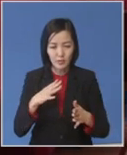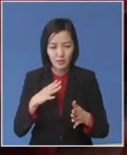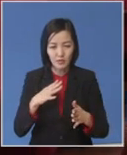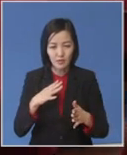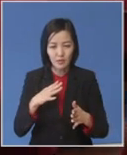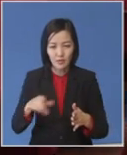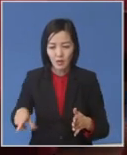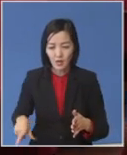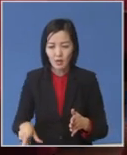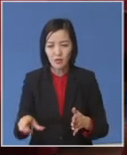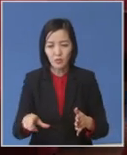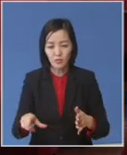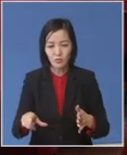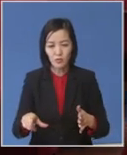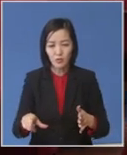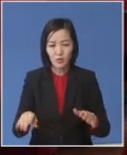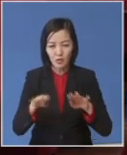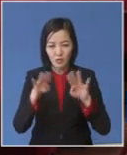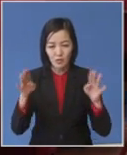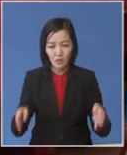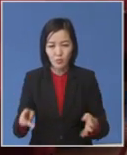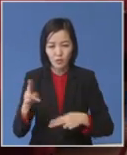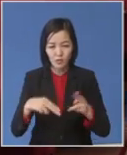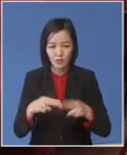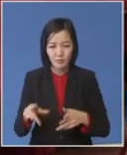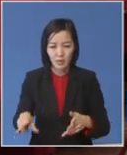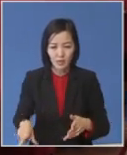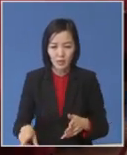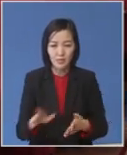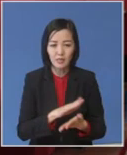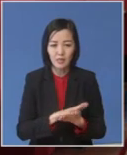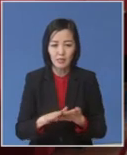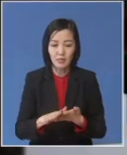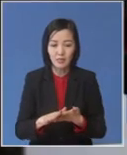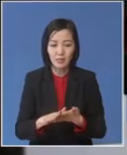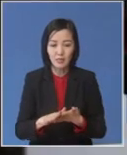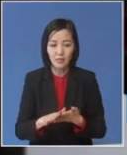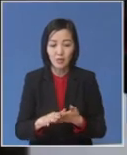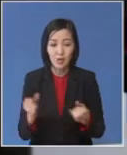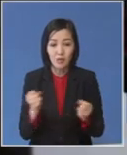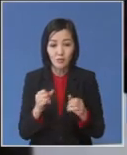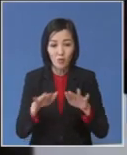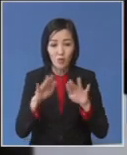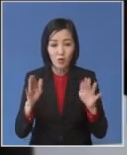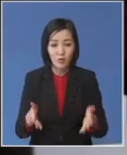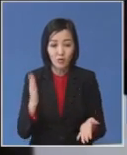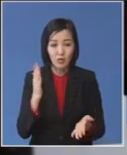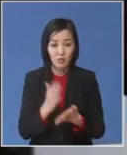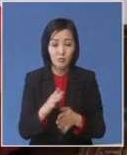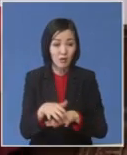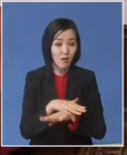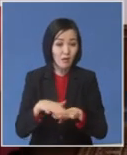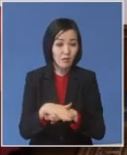забор салып тастаған. Кеше арықтың ішін тазалағанда зато енді холодильниктер шығып жатыр есікке. Мен халықтан сұранатын